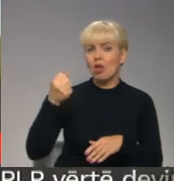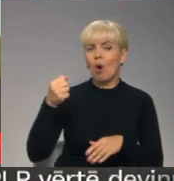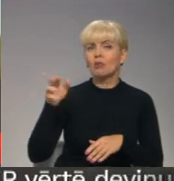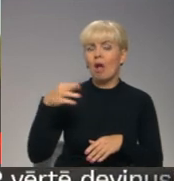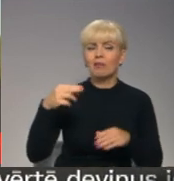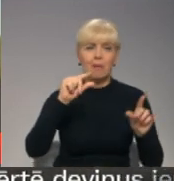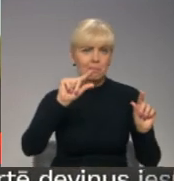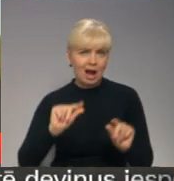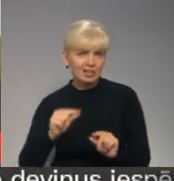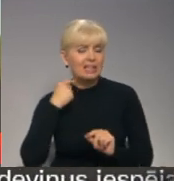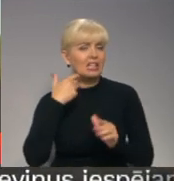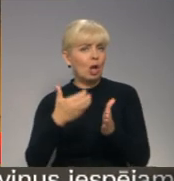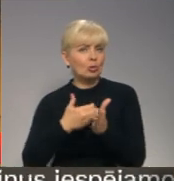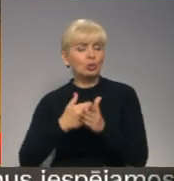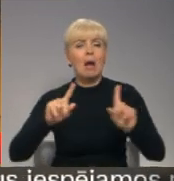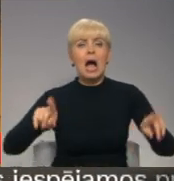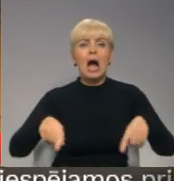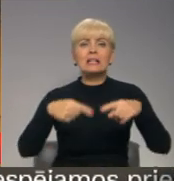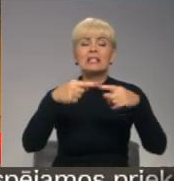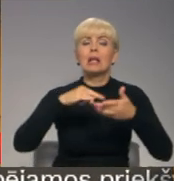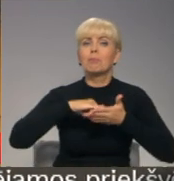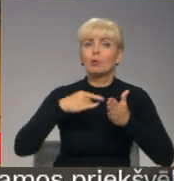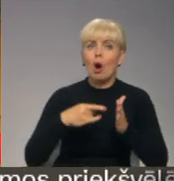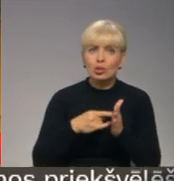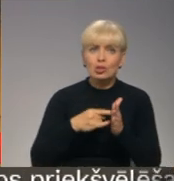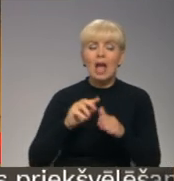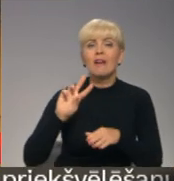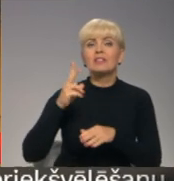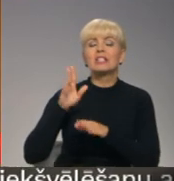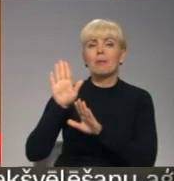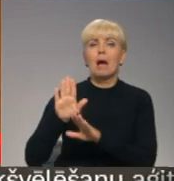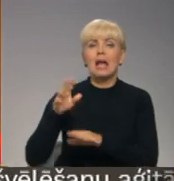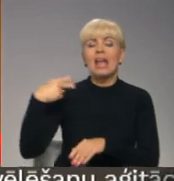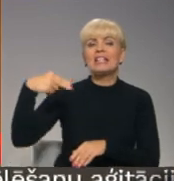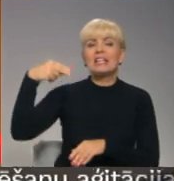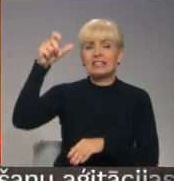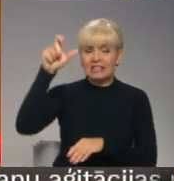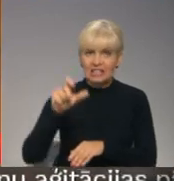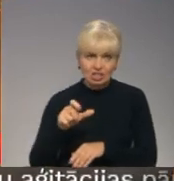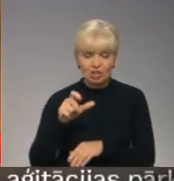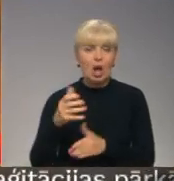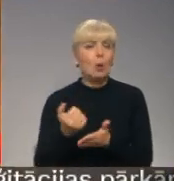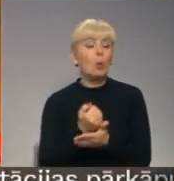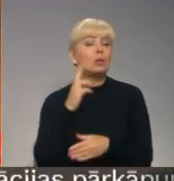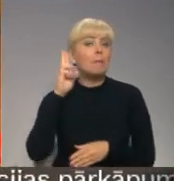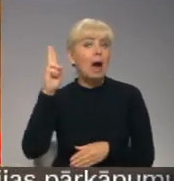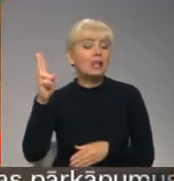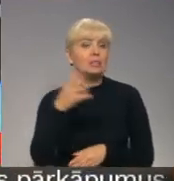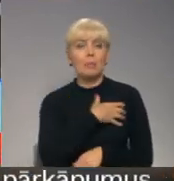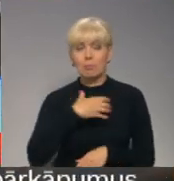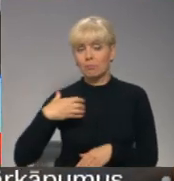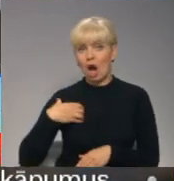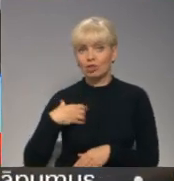mazāks. Tāpat Rīgai trūkstot attīstības projektu. Arī to pašais vicemērs Vilnis Ķirsis uzsver, ka šodien gūta pārliecība par to, ka